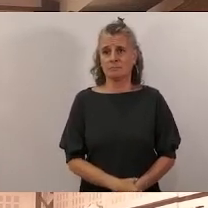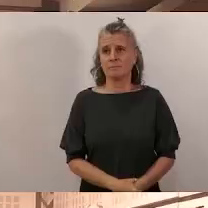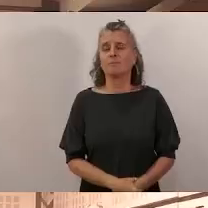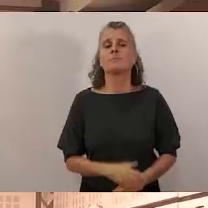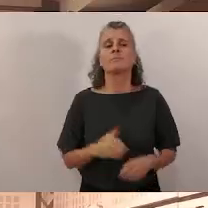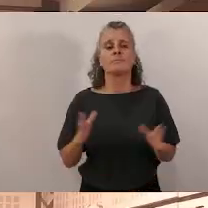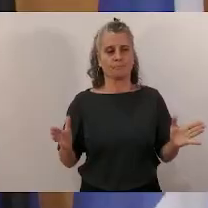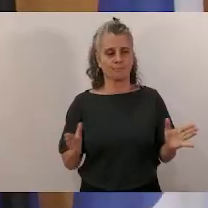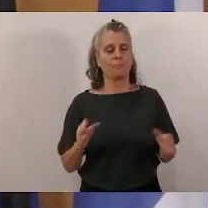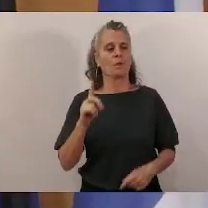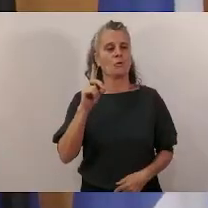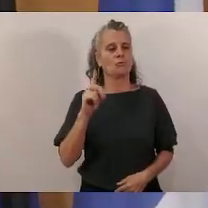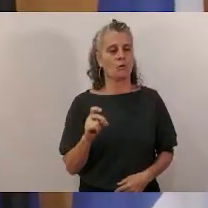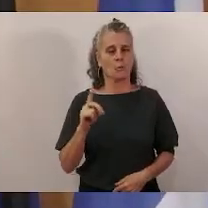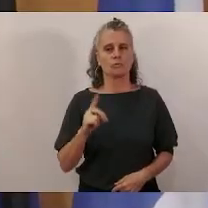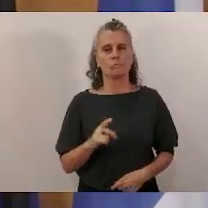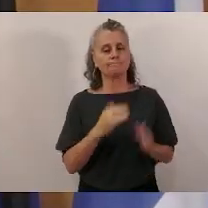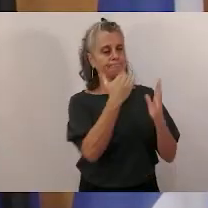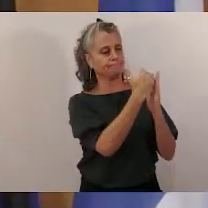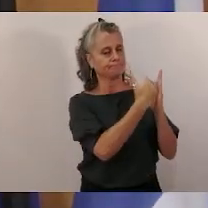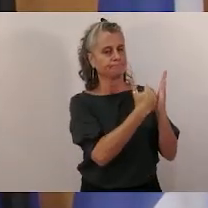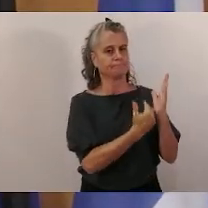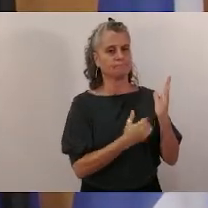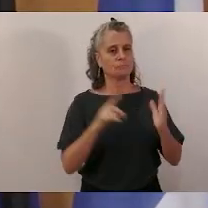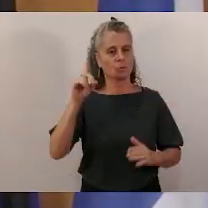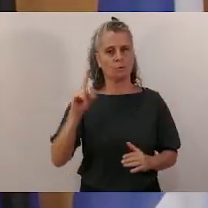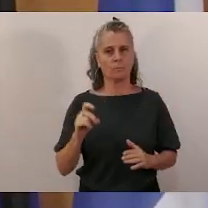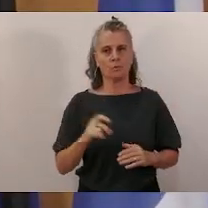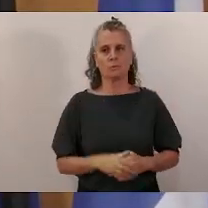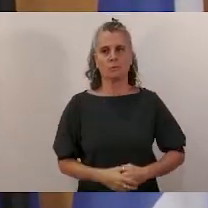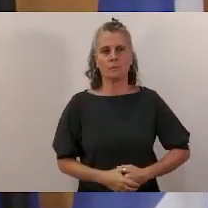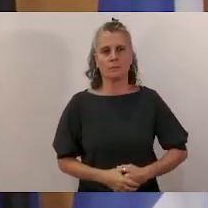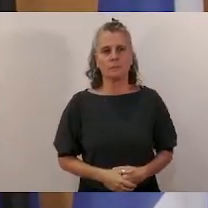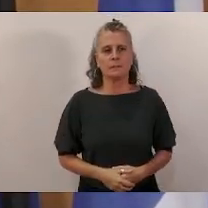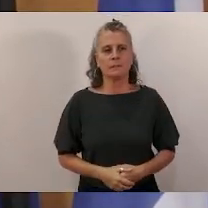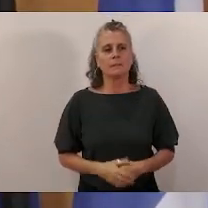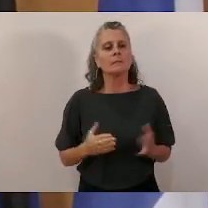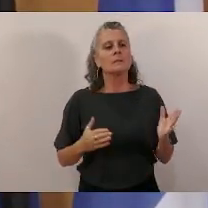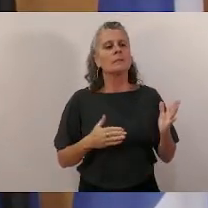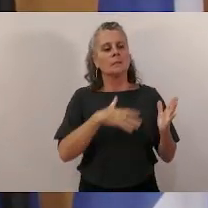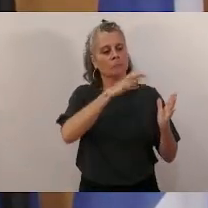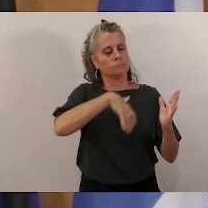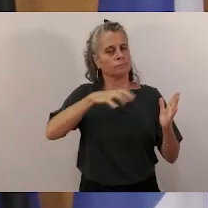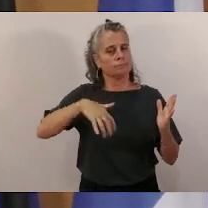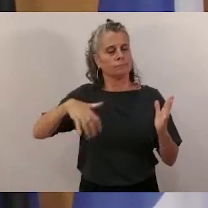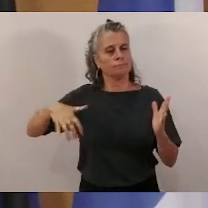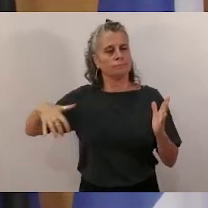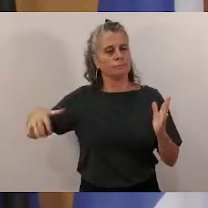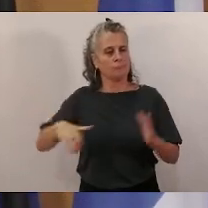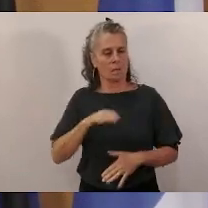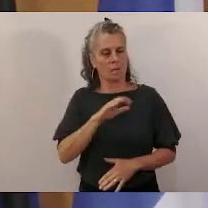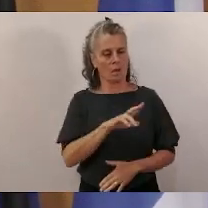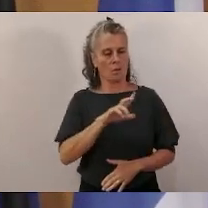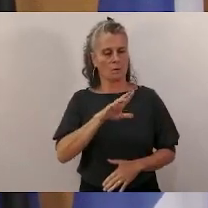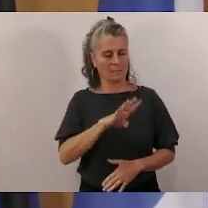Allez, je commence l'ordre du jour. Nous avons 42 rapports à l'ordre du jour.